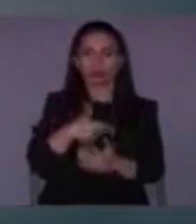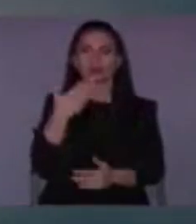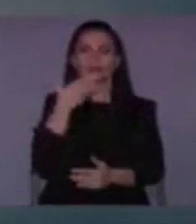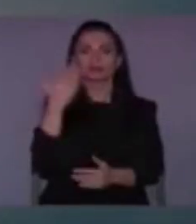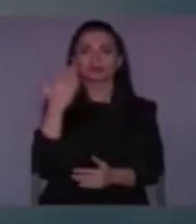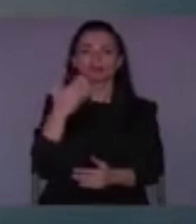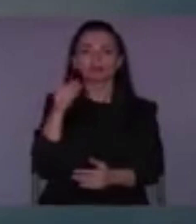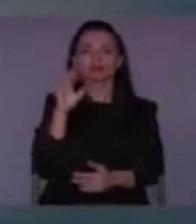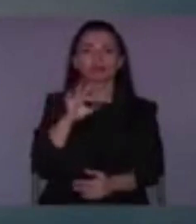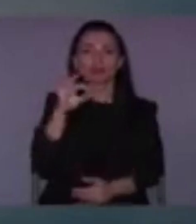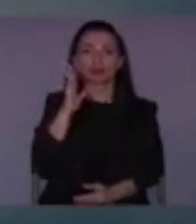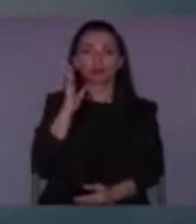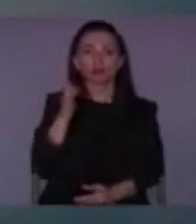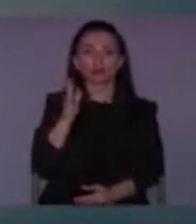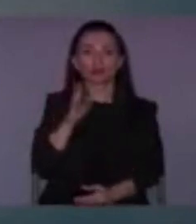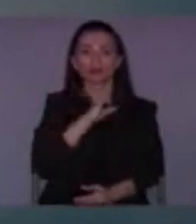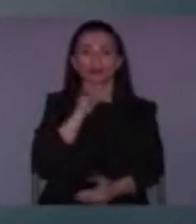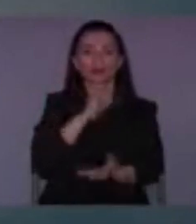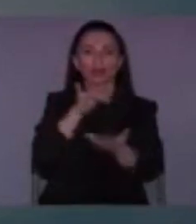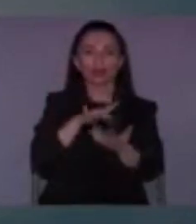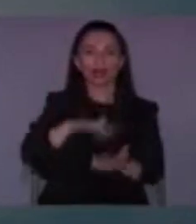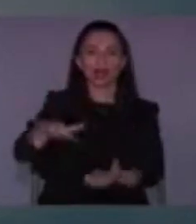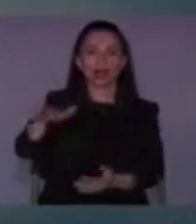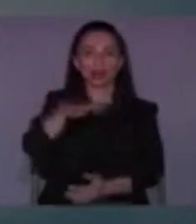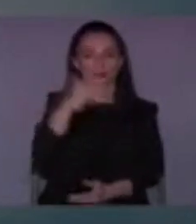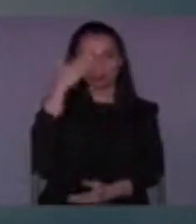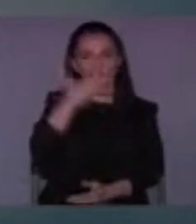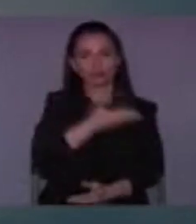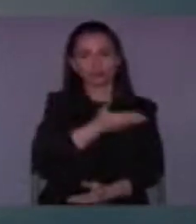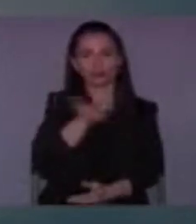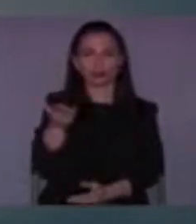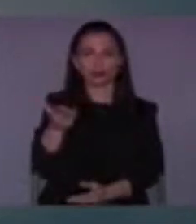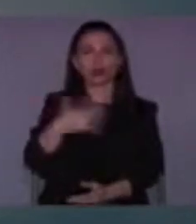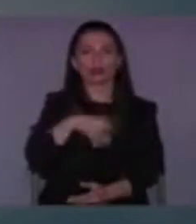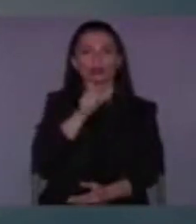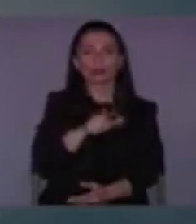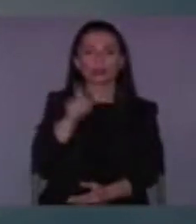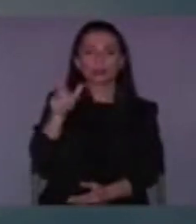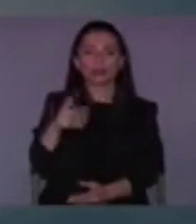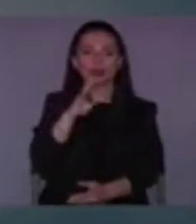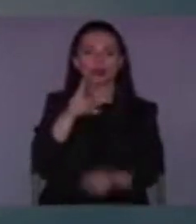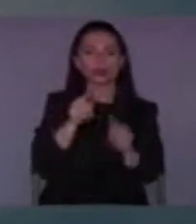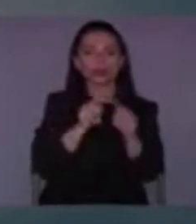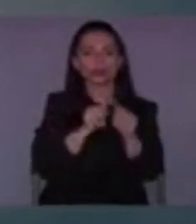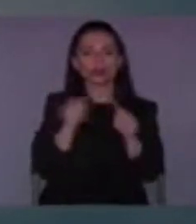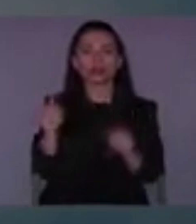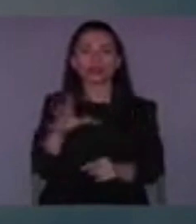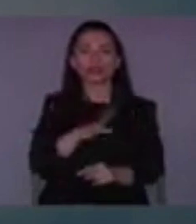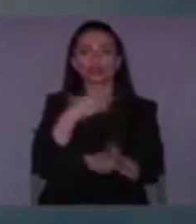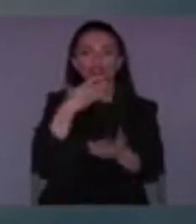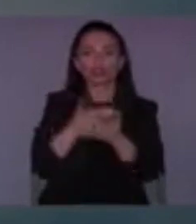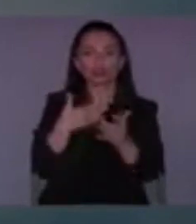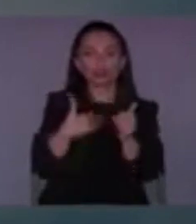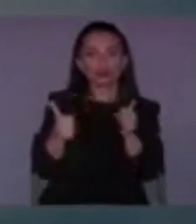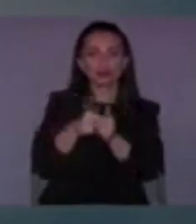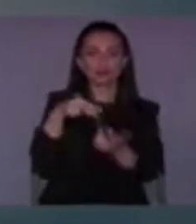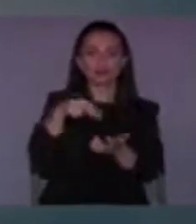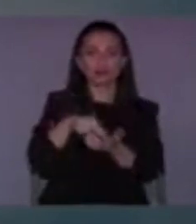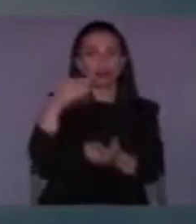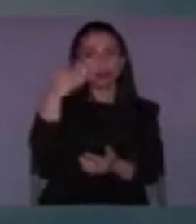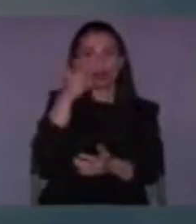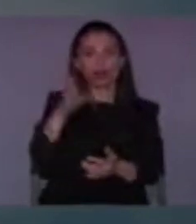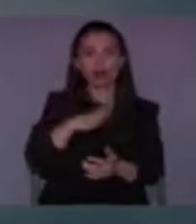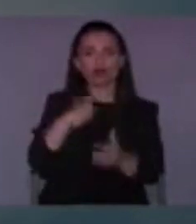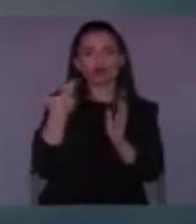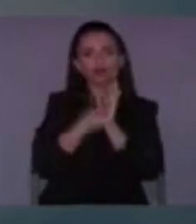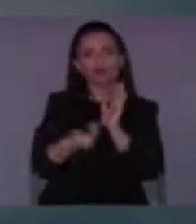მთავარი ადრესატი იქნება დედაქალაქის მოსახლეობა. თბილისელები ამ 4 წლის მანძილზე იყვნენ ჩემს გვერდით. ხალხი იყო